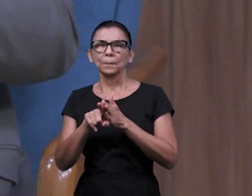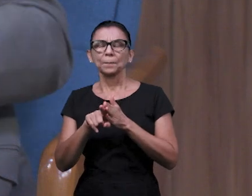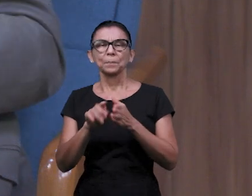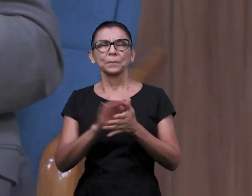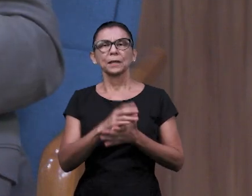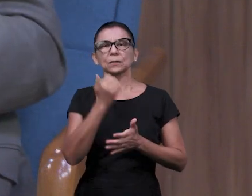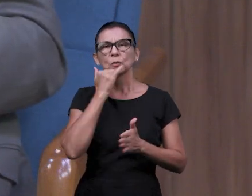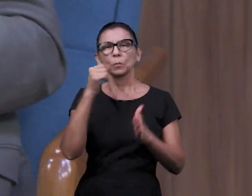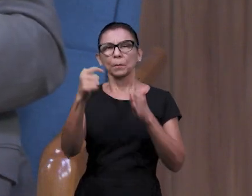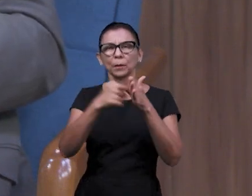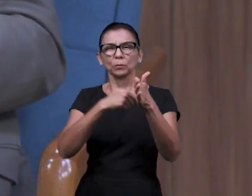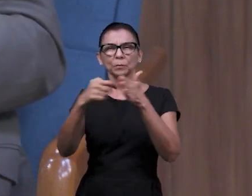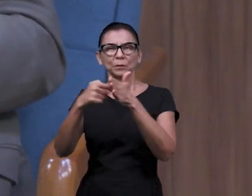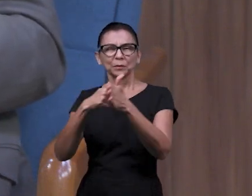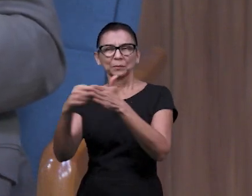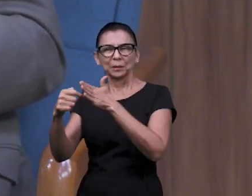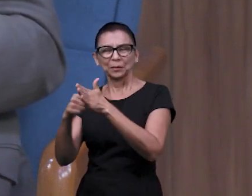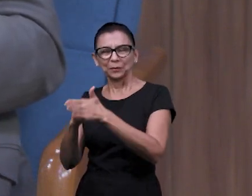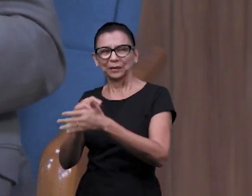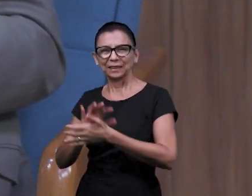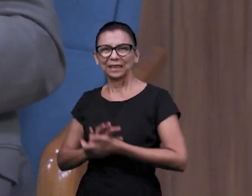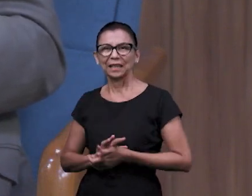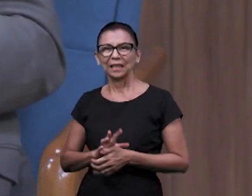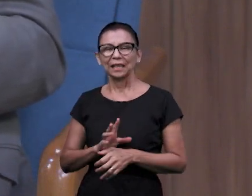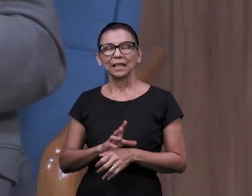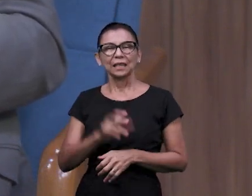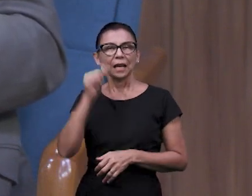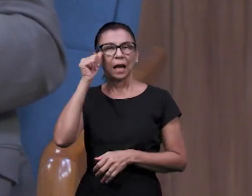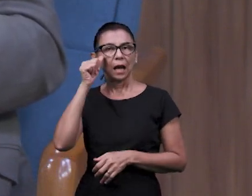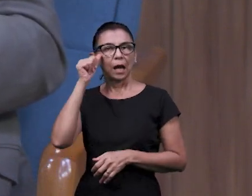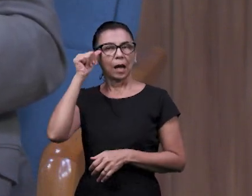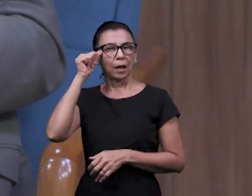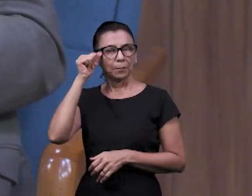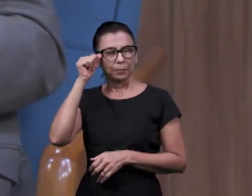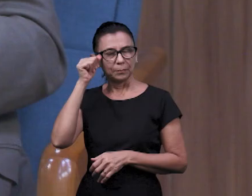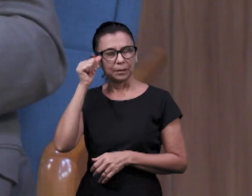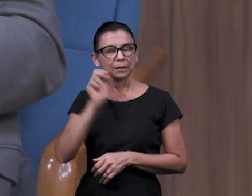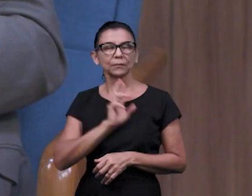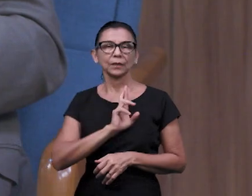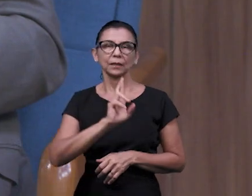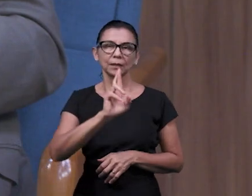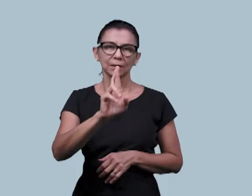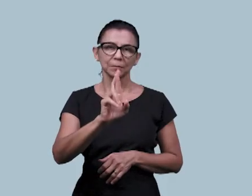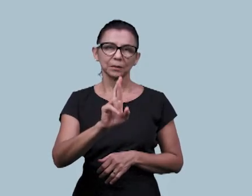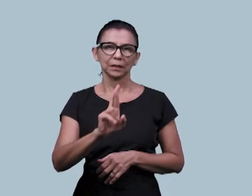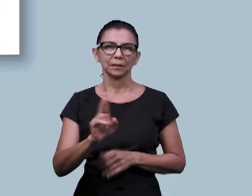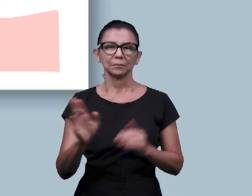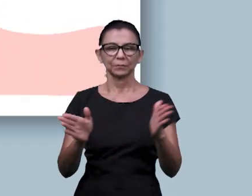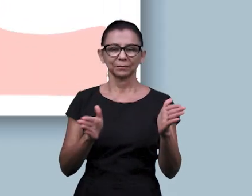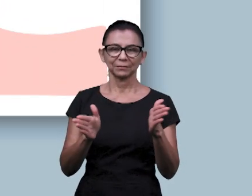été envoyées et la docteure Marie-Amine va répondre à plusieurs questions ici dont volet accessibilité.